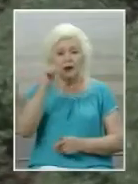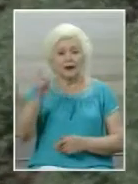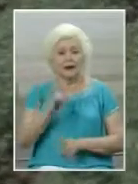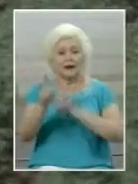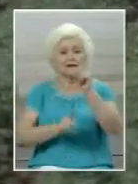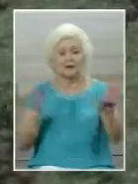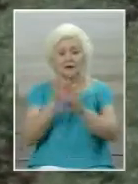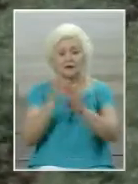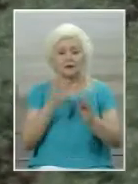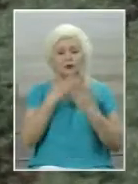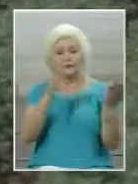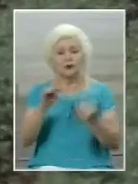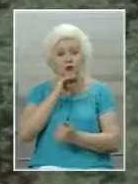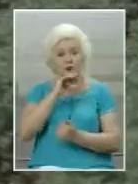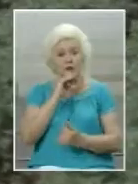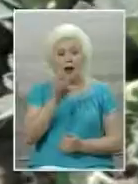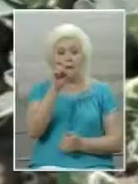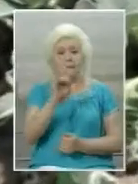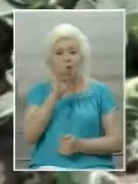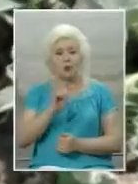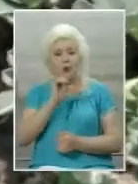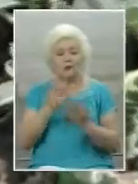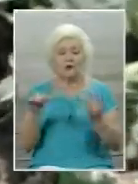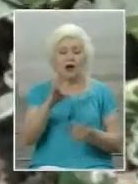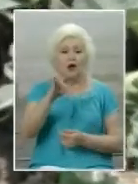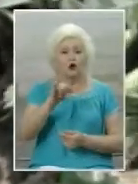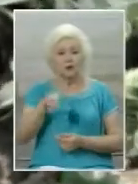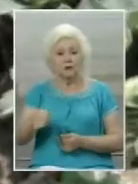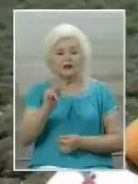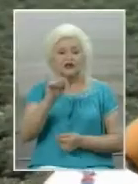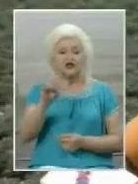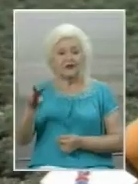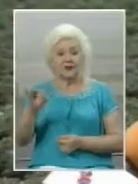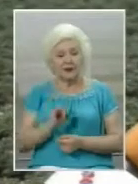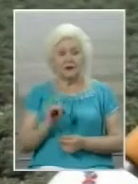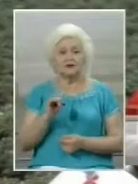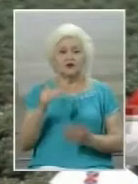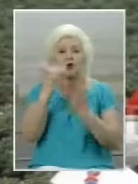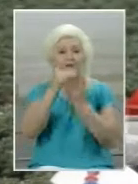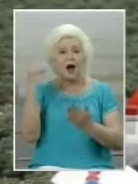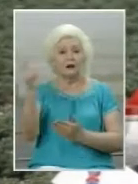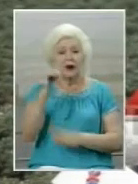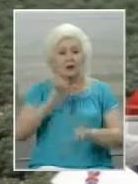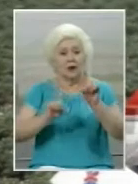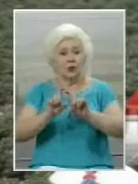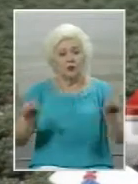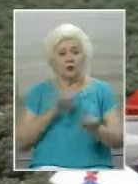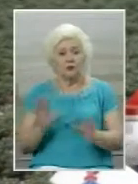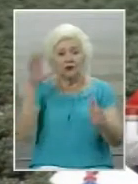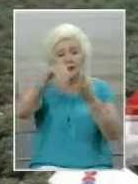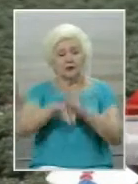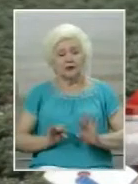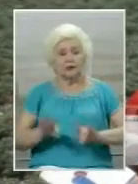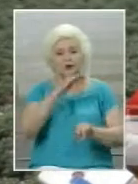зміні клімату звернути увагу на бобові культури – нут та чечевицю. В аграрном нашем университете были заложены, проведены